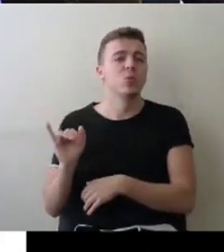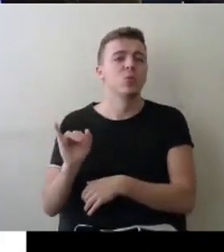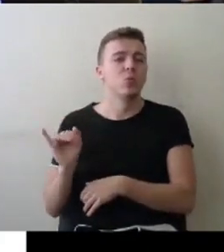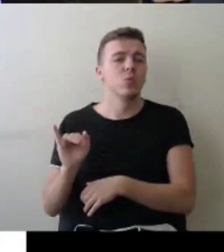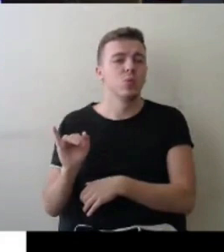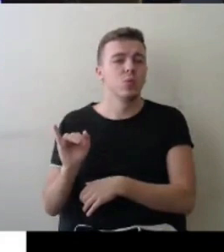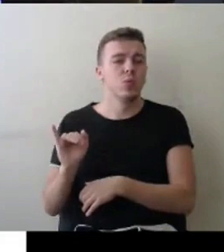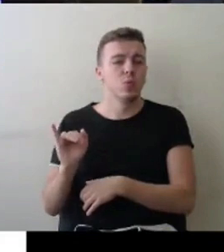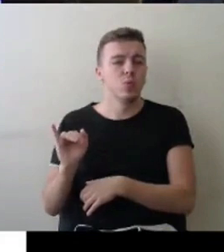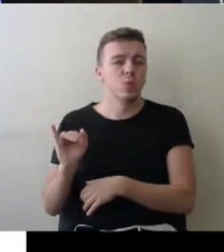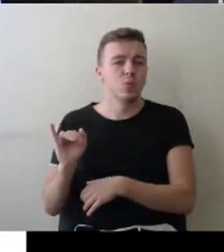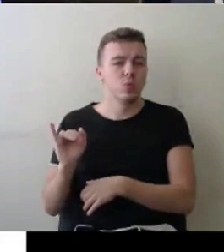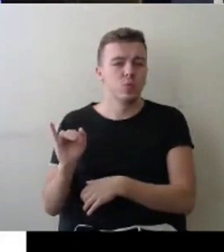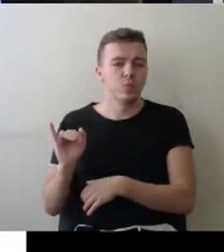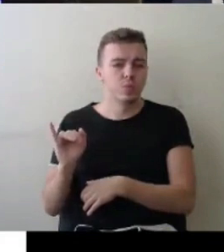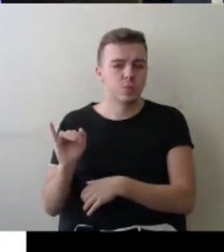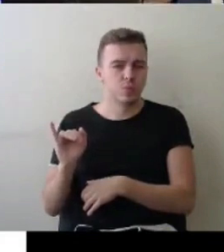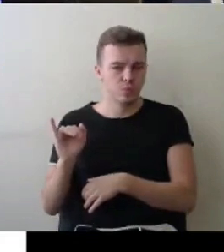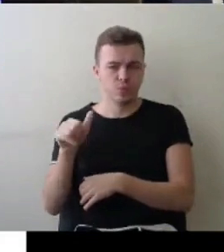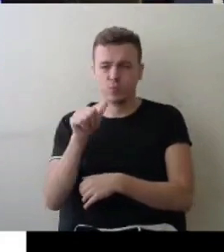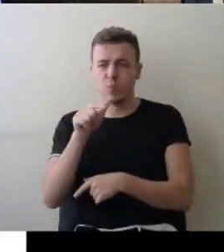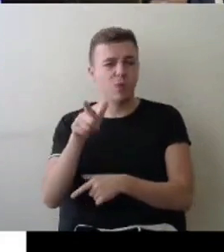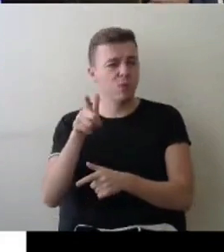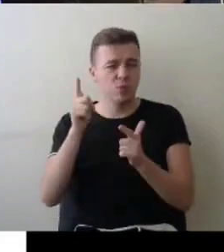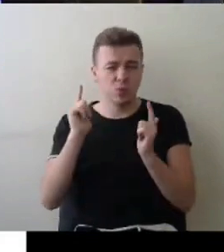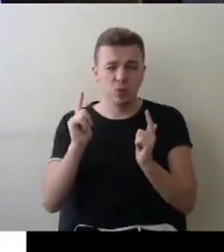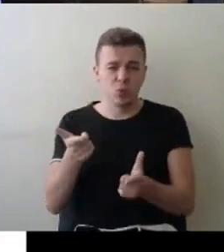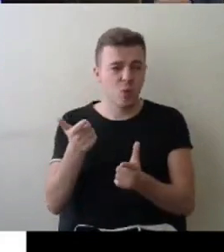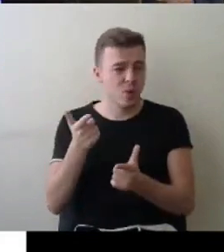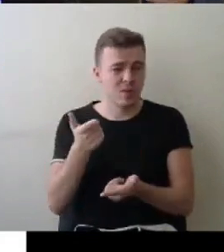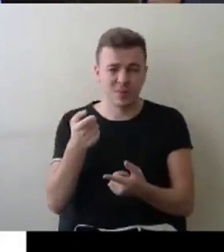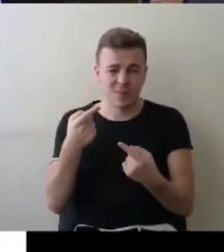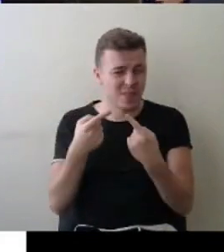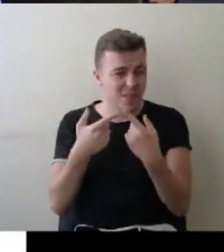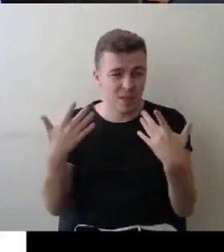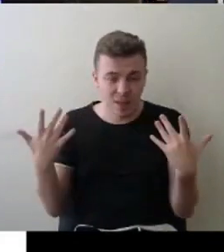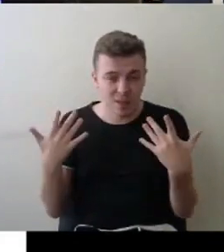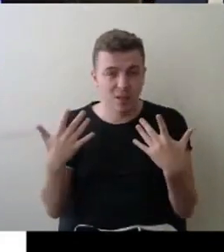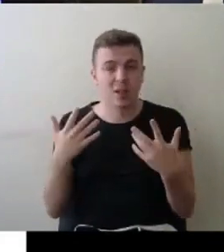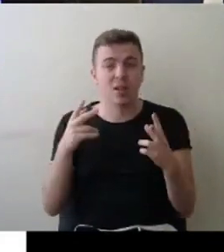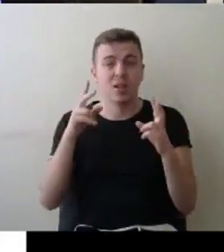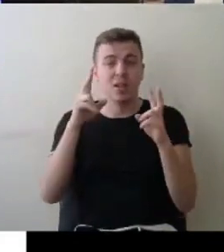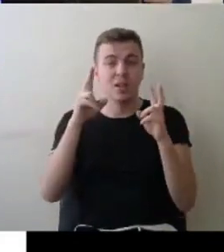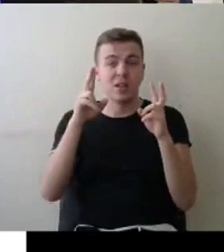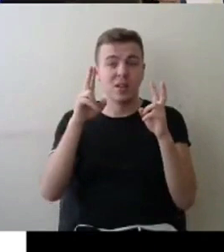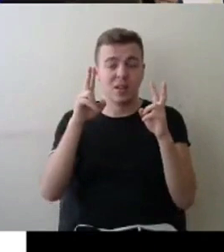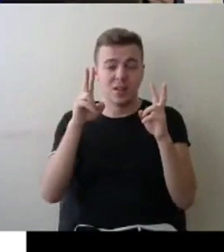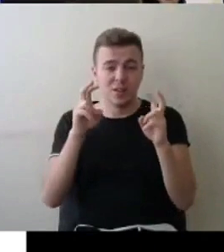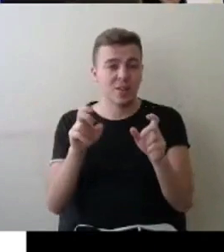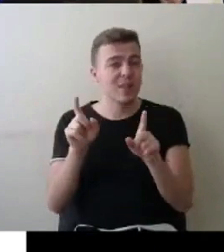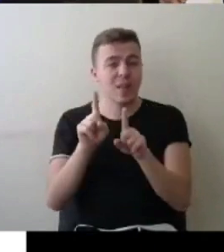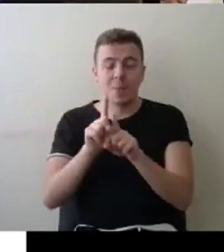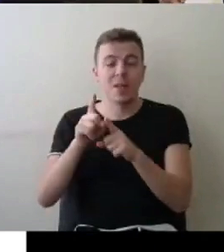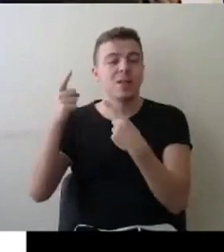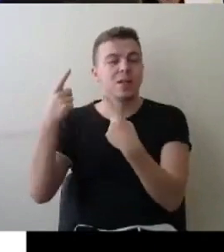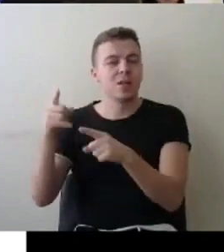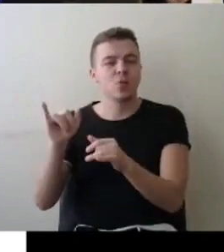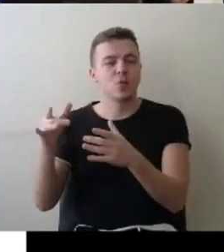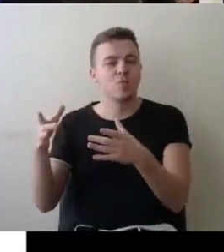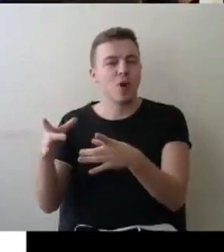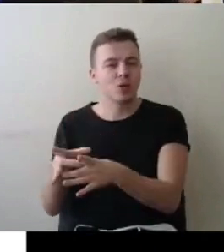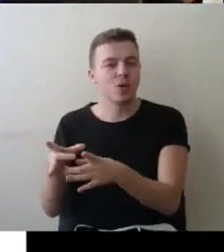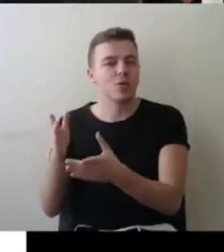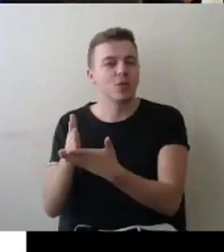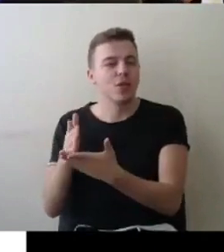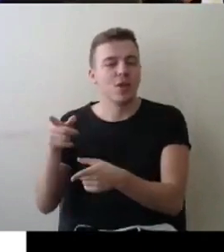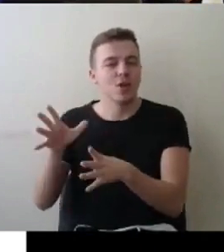jeigu ta struktūra neveikia, tai atitinkamai ir kitom, tai pačiai mažiausiai svarbiausiai, kur yra šeima, jai